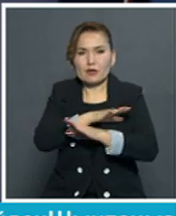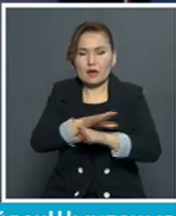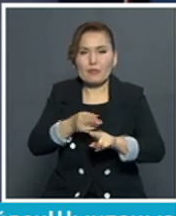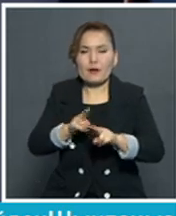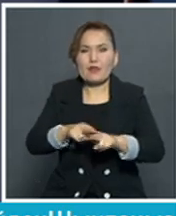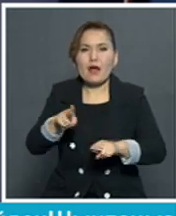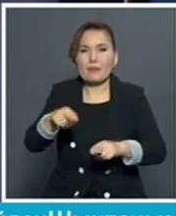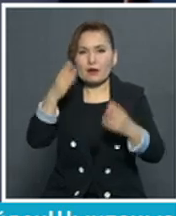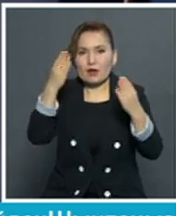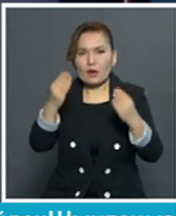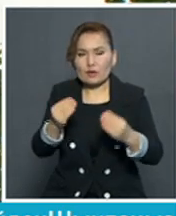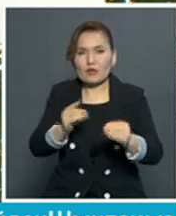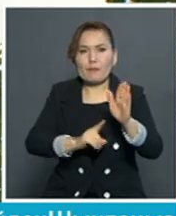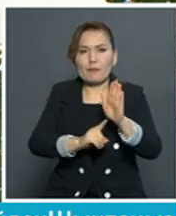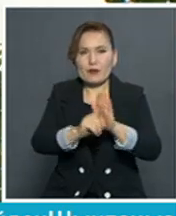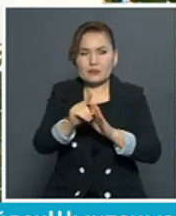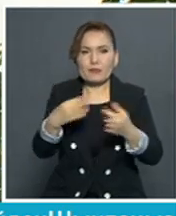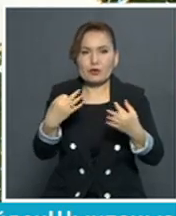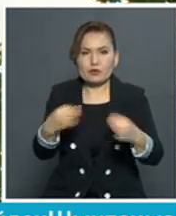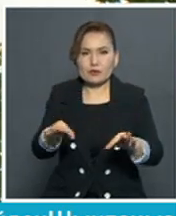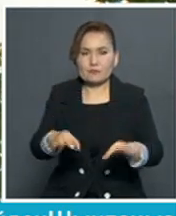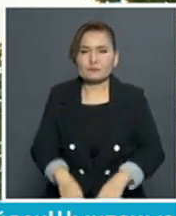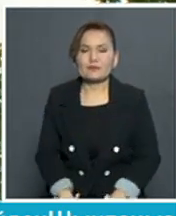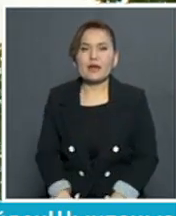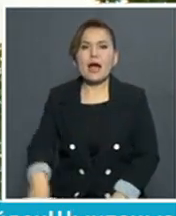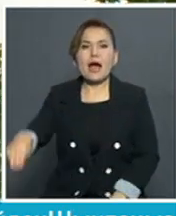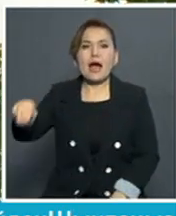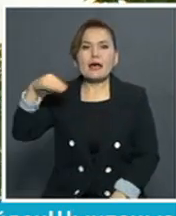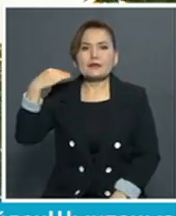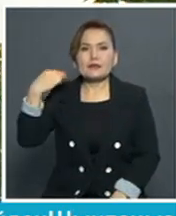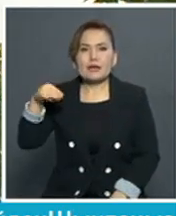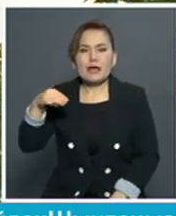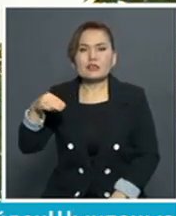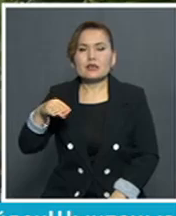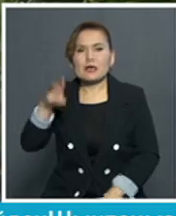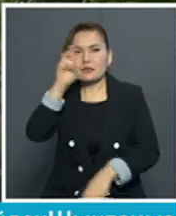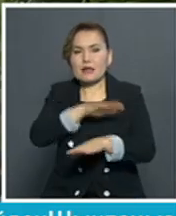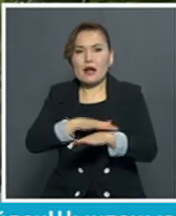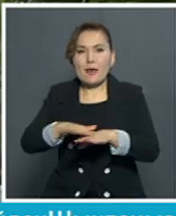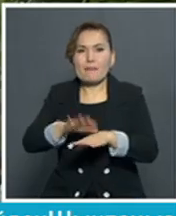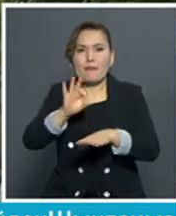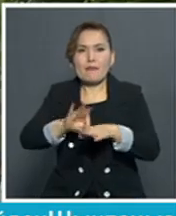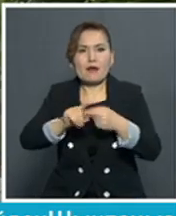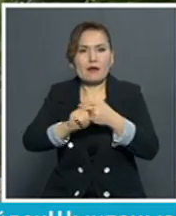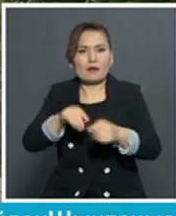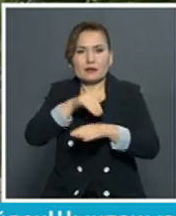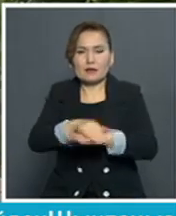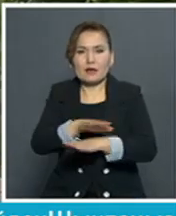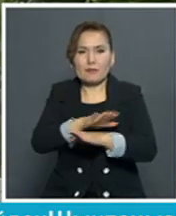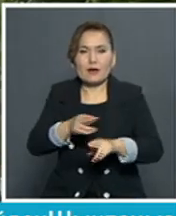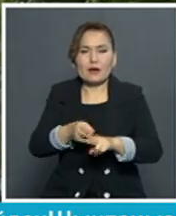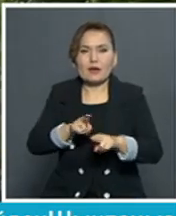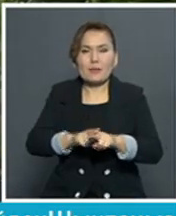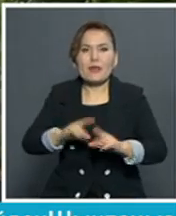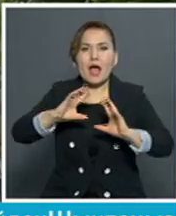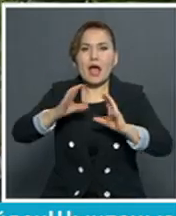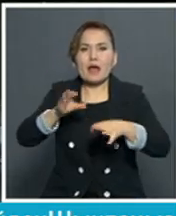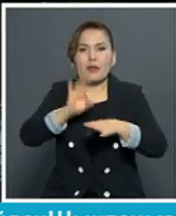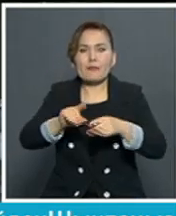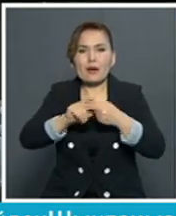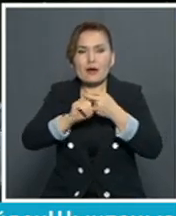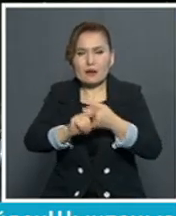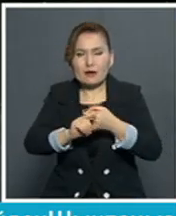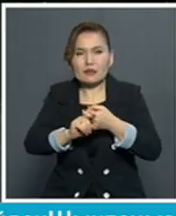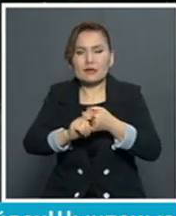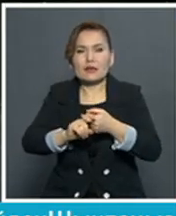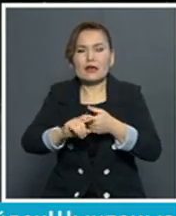жұмадан бастап ашылуға рұқсат. Ал Тәжікстан коронавирус тіркелмеген санаулы мемлекеттердің бірі. Ел билігі әлемде індеттің тарап жатқанын